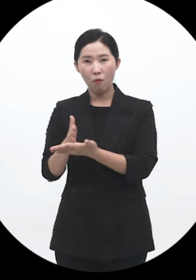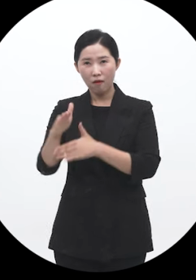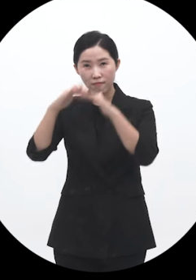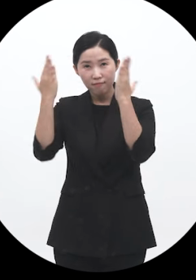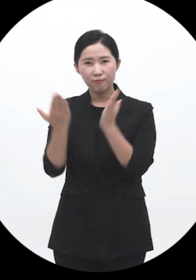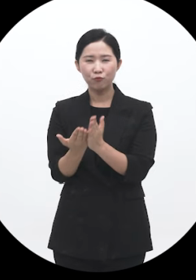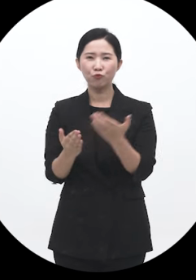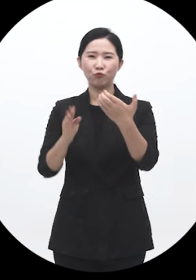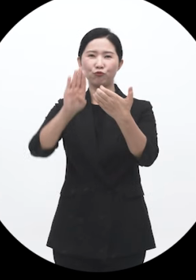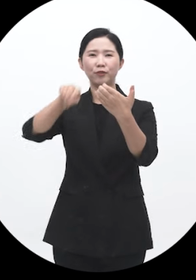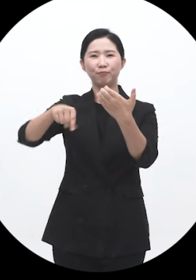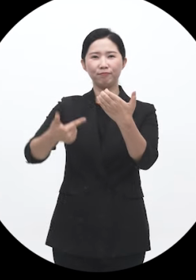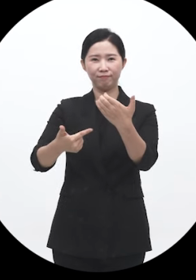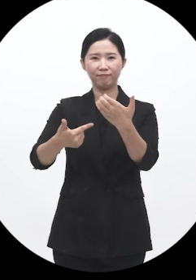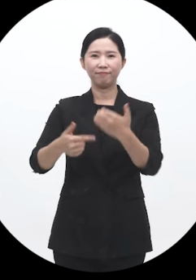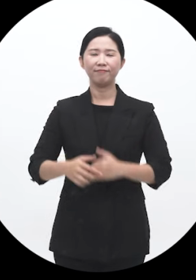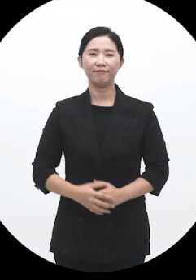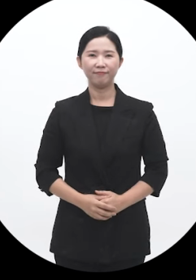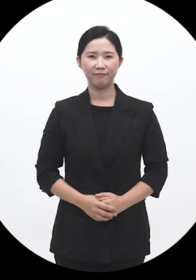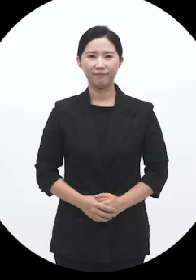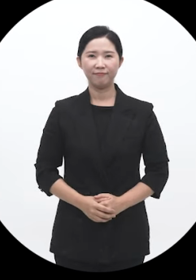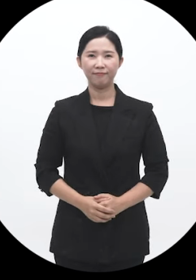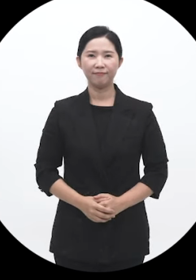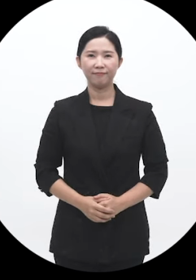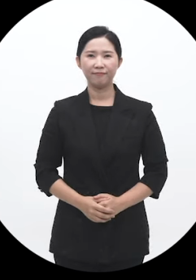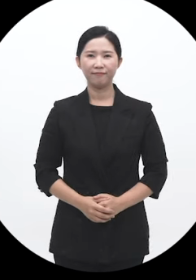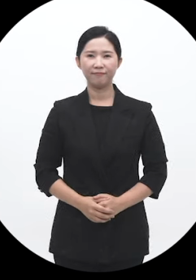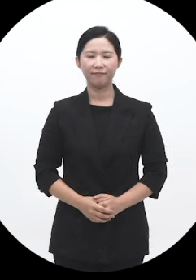90분 동안 논술고사를 치르게 됩니다.